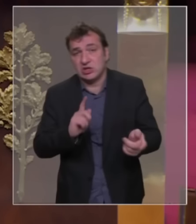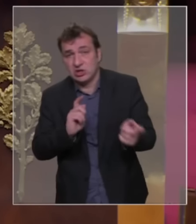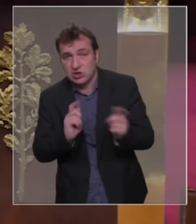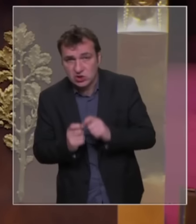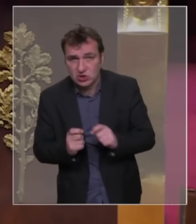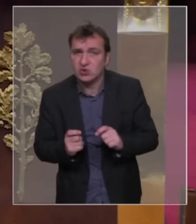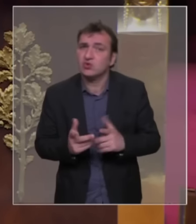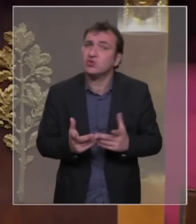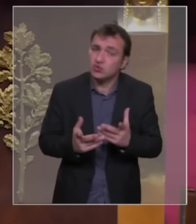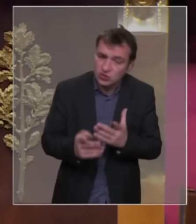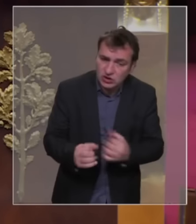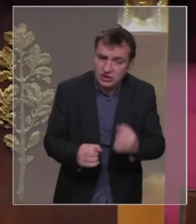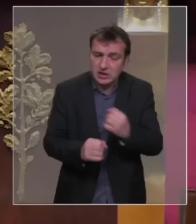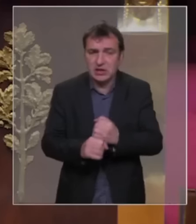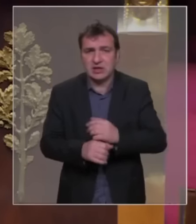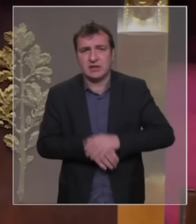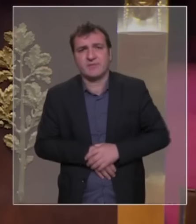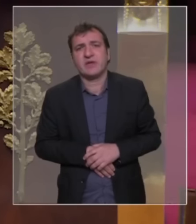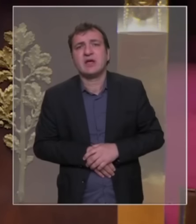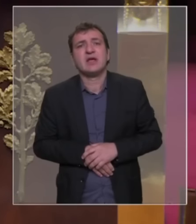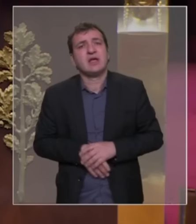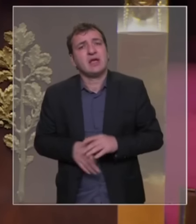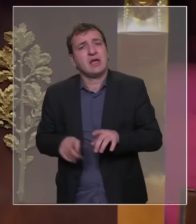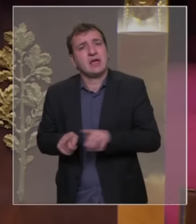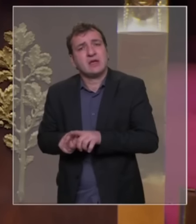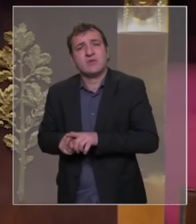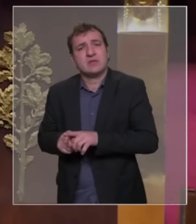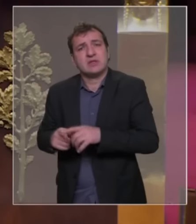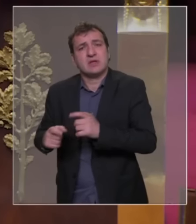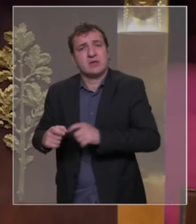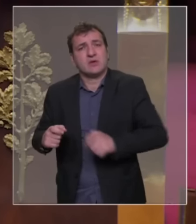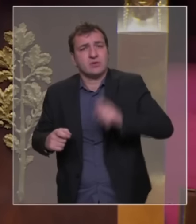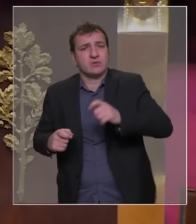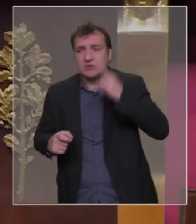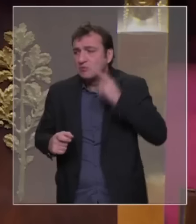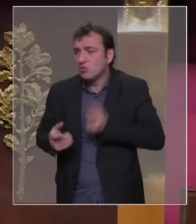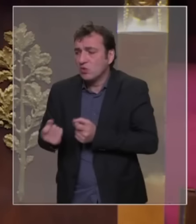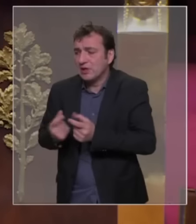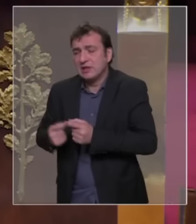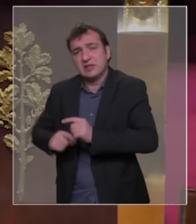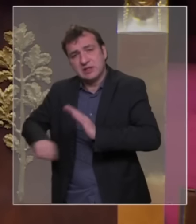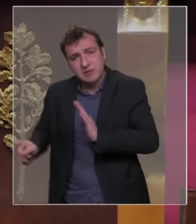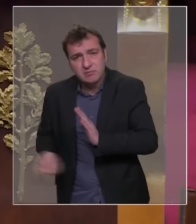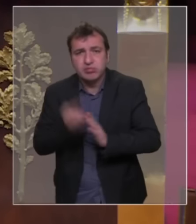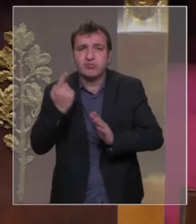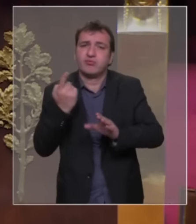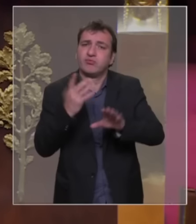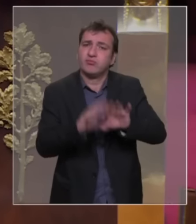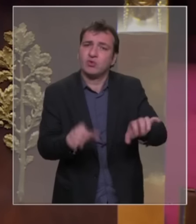de recyclage. Je crois, et depuis longtemps, à une écologie des solutions.